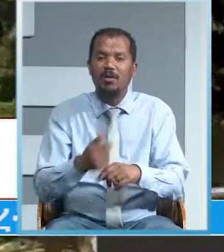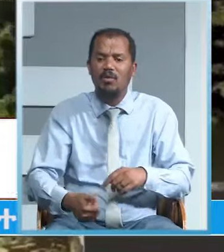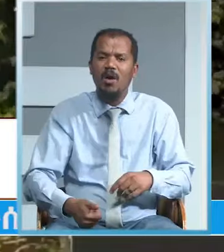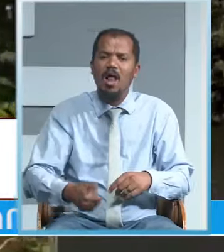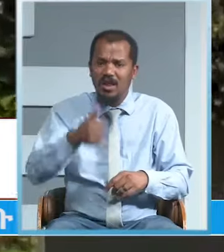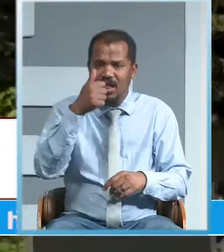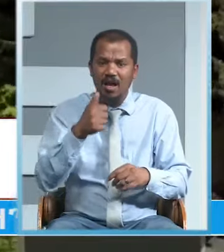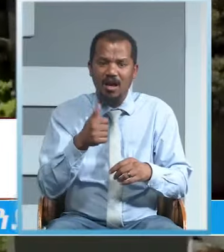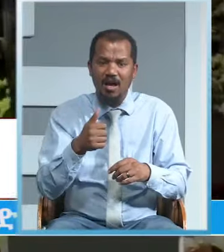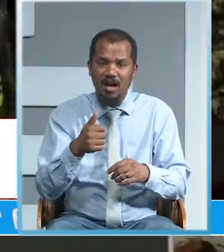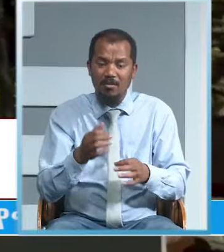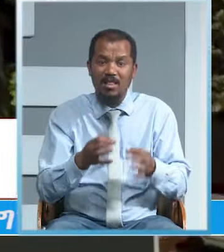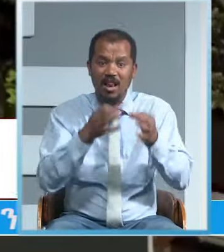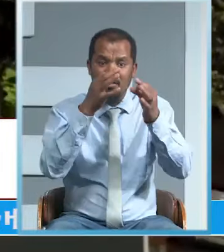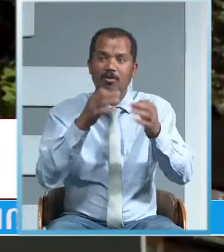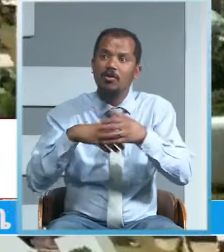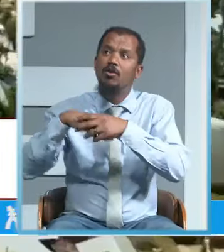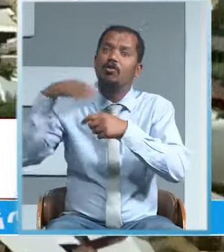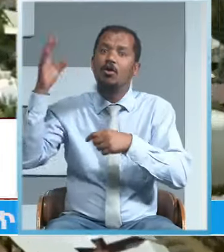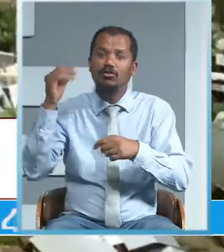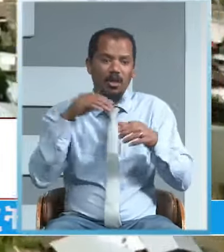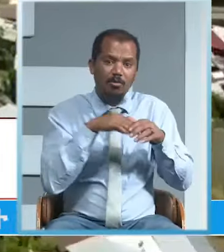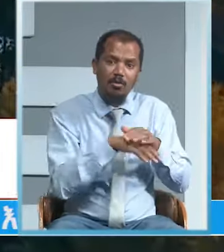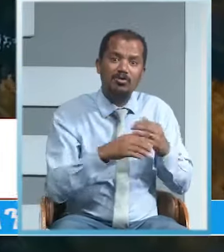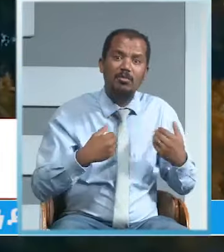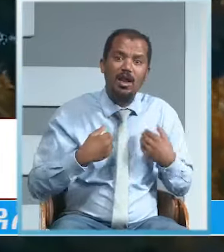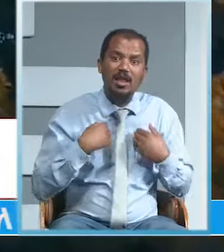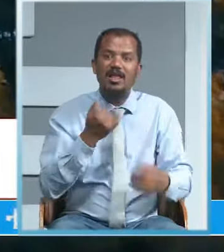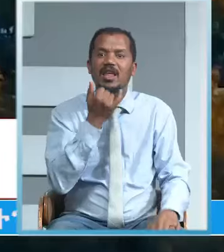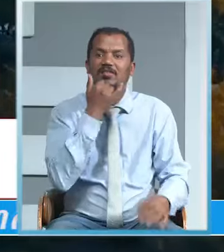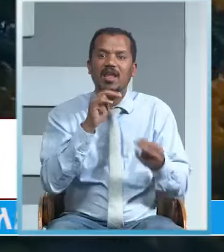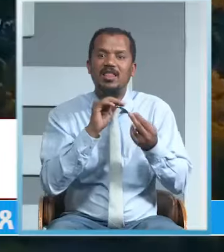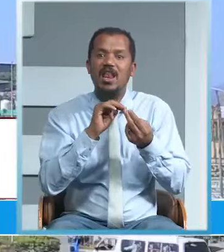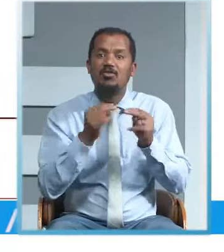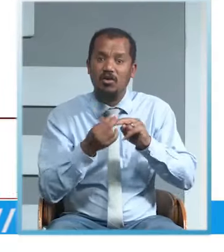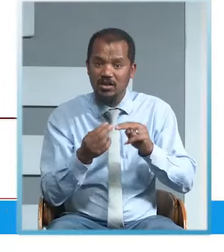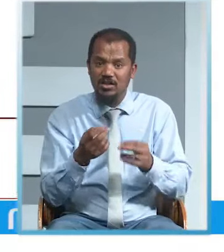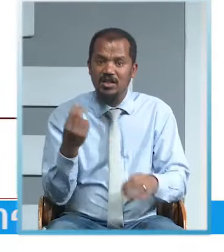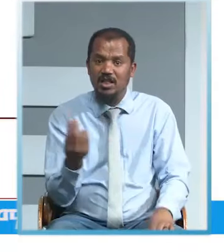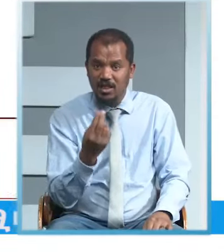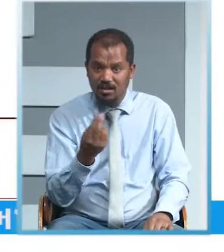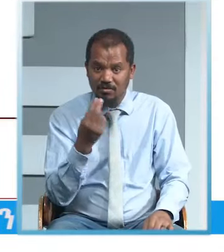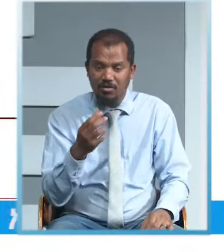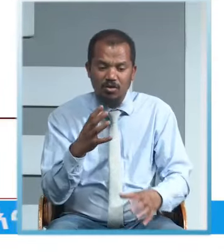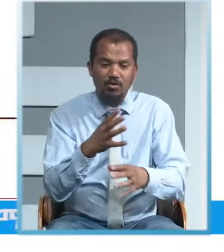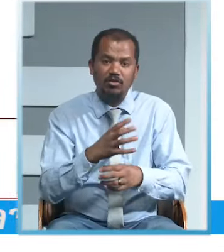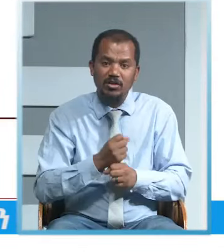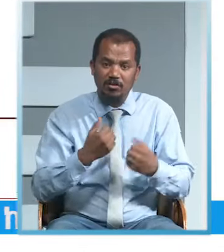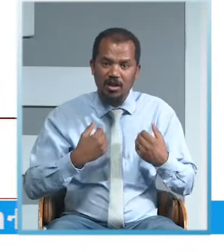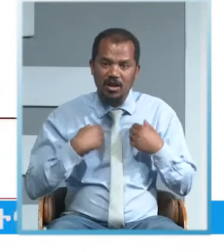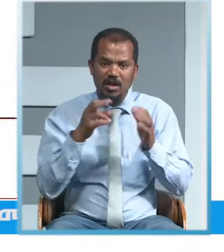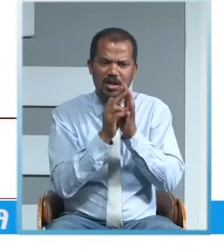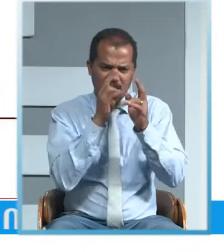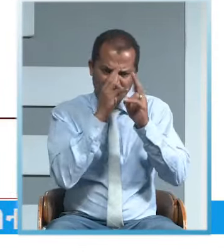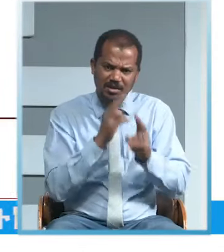ዋነኛ ማሳለጫውም ከውጭና ከውስጥ በተዘረጋ የጥፋት ኔትወርክ ተጠቅሞ እየተወሰደበት ያለውን ህግ